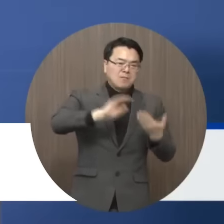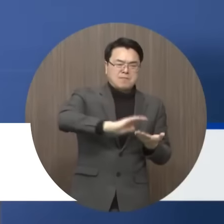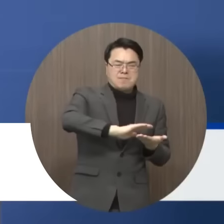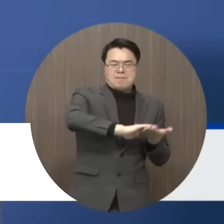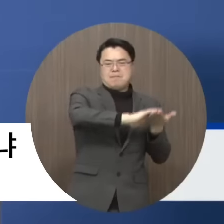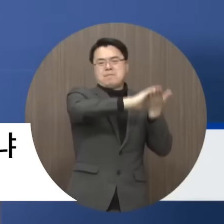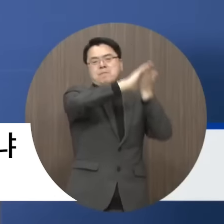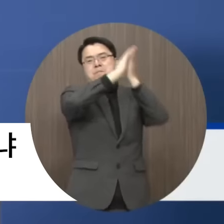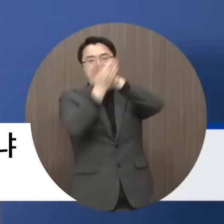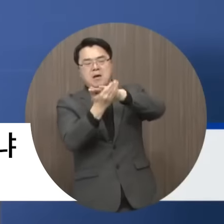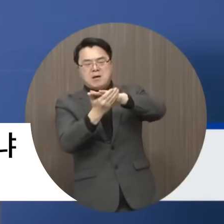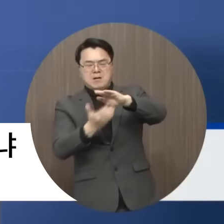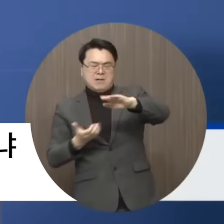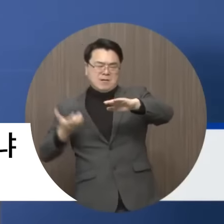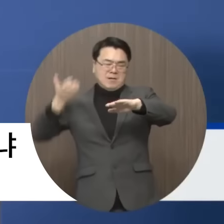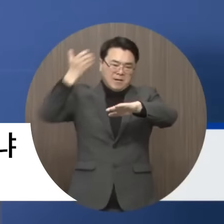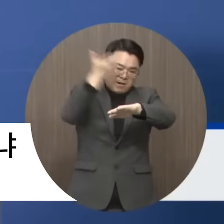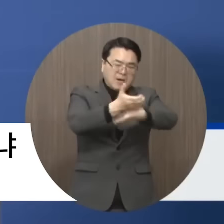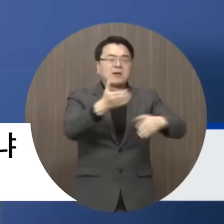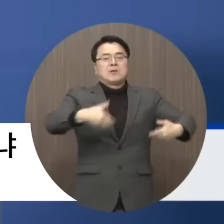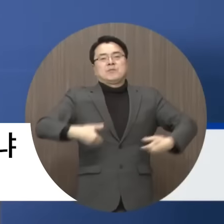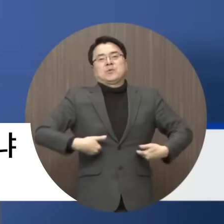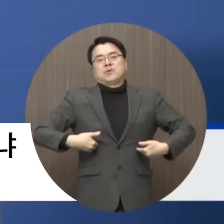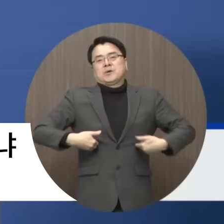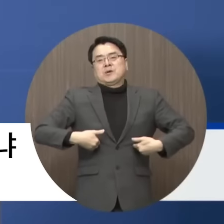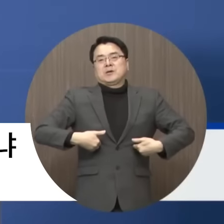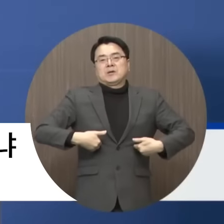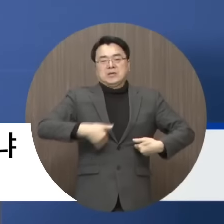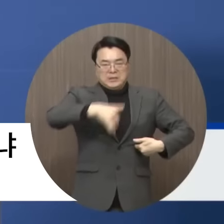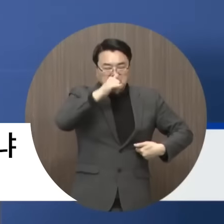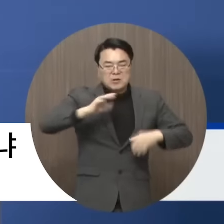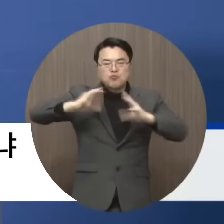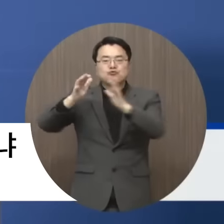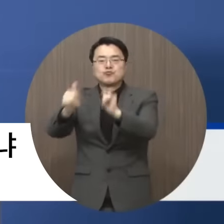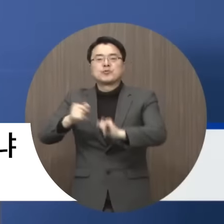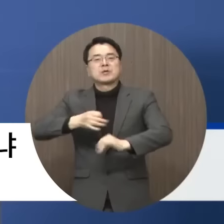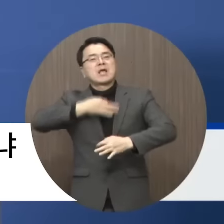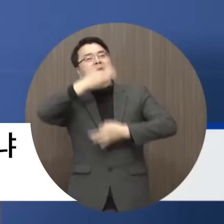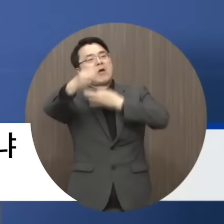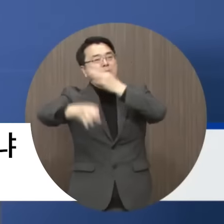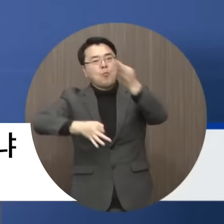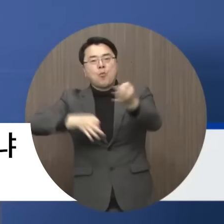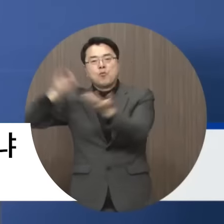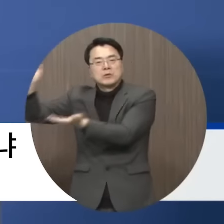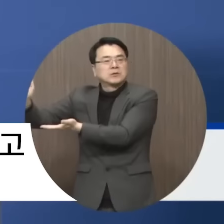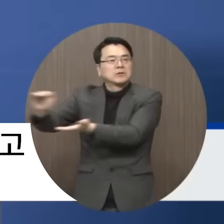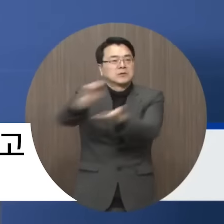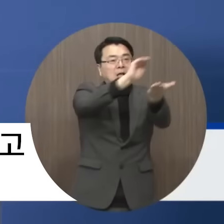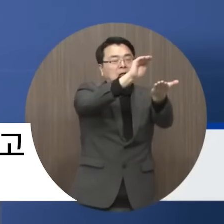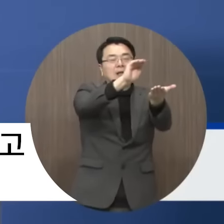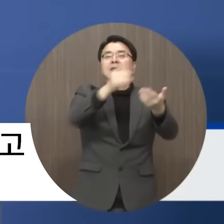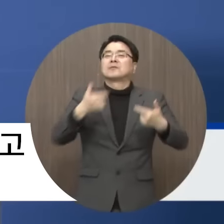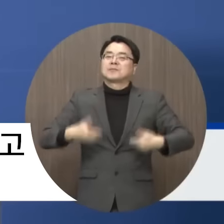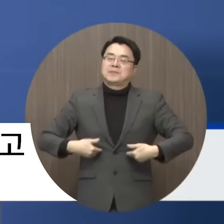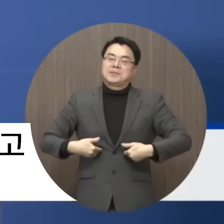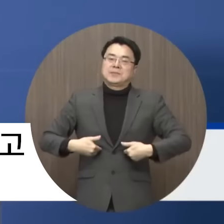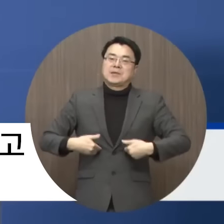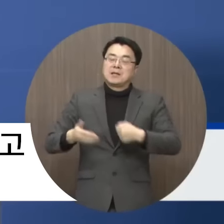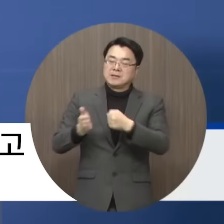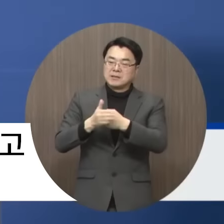이루어야 된다는 그런 국민의 목소리를 들려줘야 되는 것이 아니냐 하는 것이 제 생각입니다. 그런